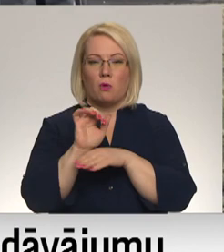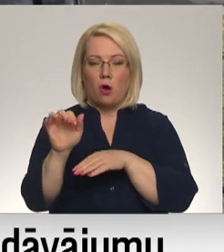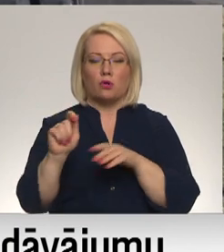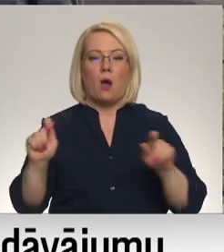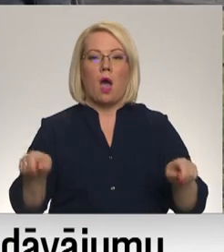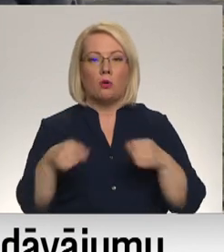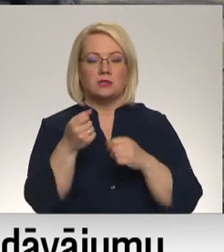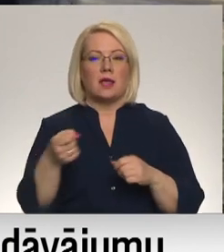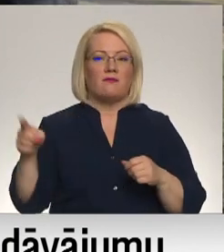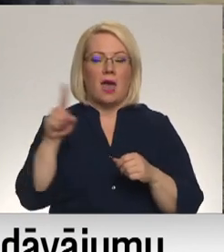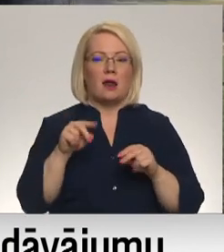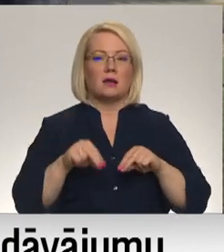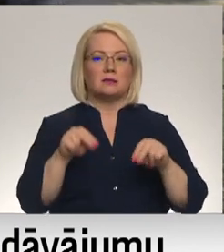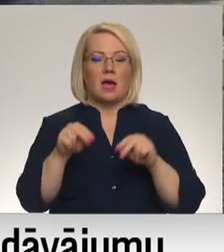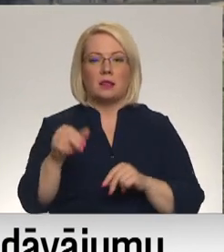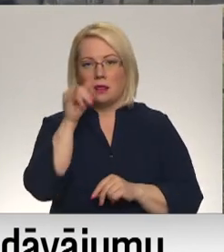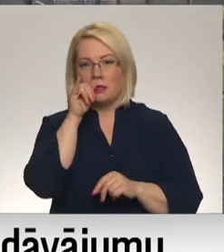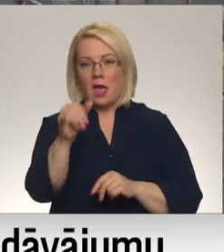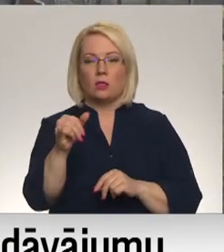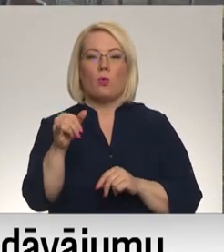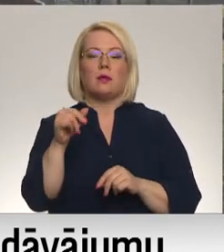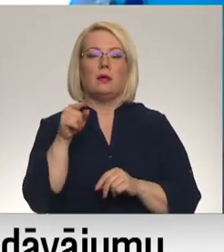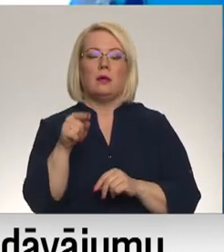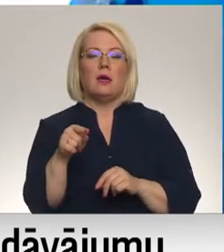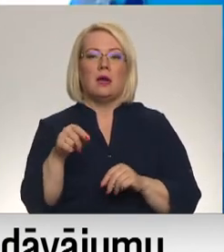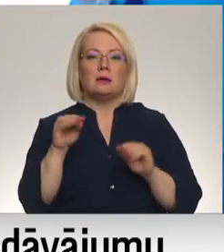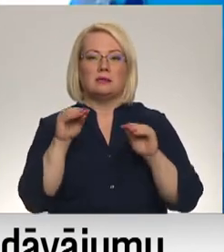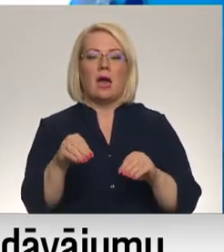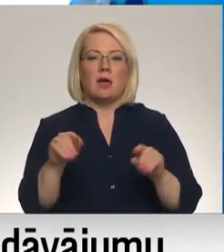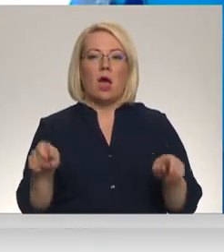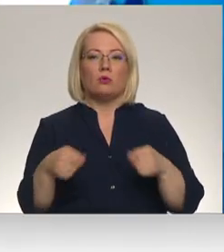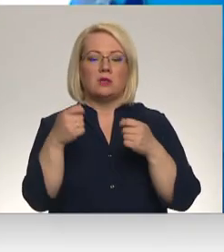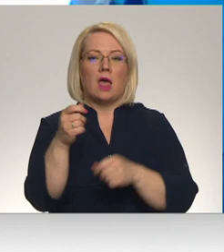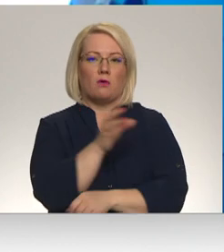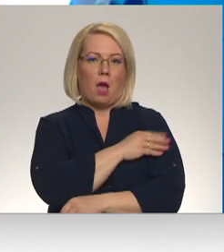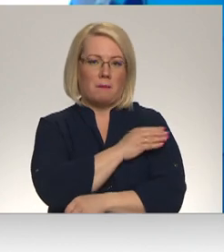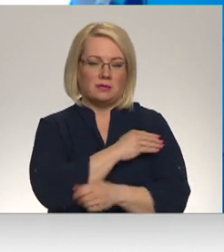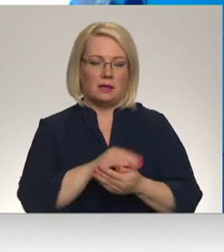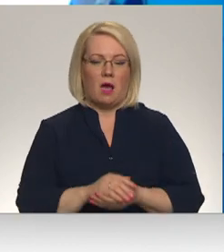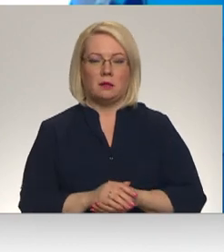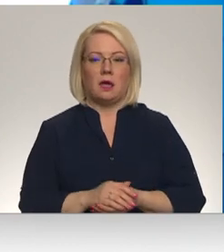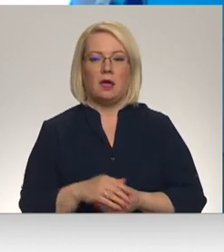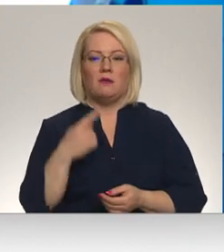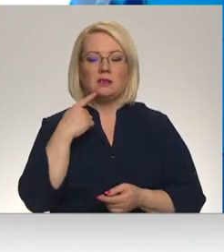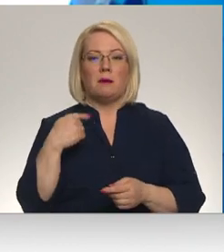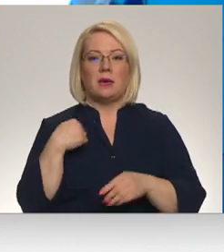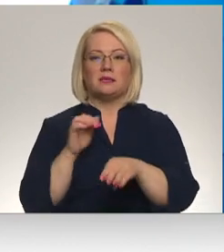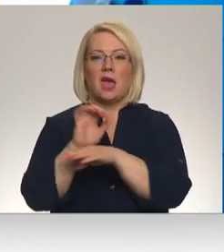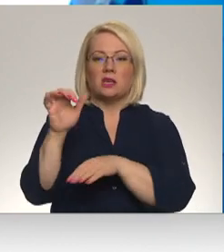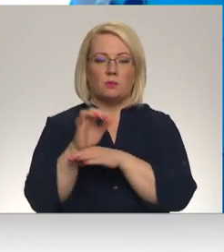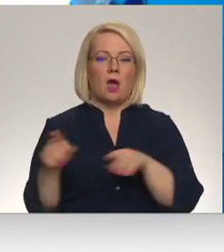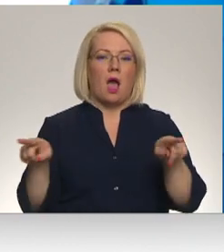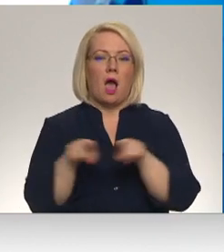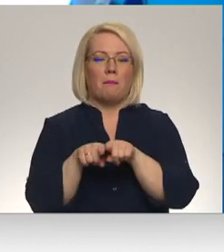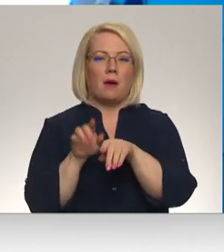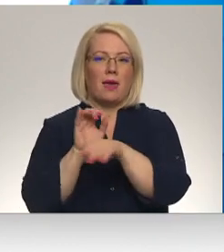vairāk stādu, nepieļaujot stādaudzētavu kapacitāti. Principā mēs eksportējam līdzīgu apjomu eksportā